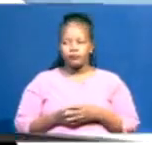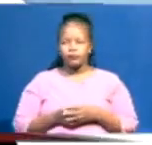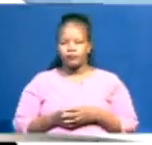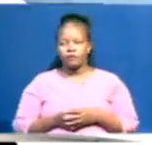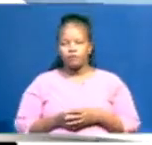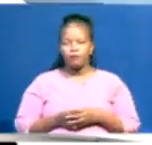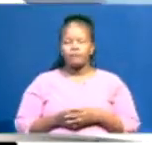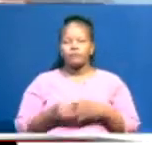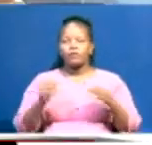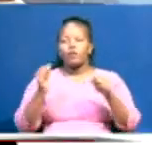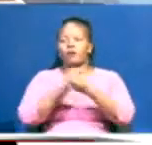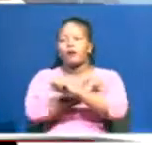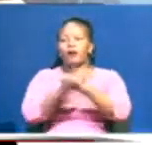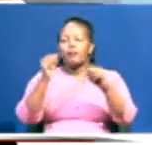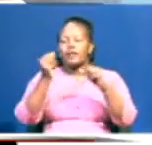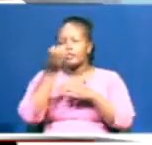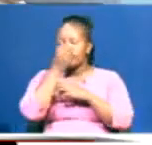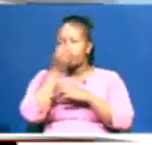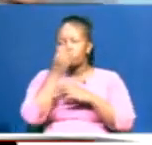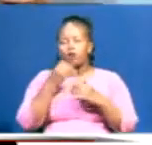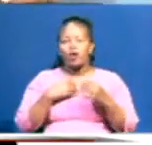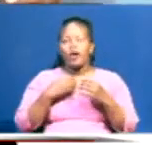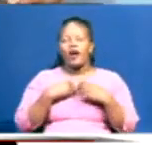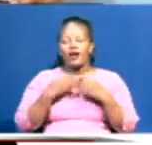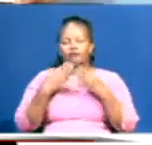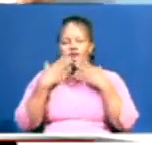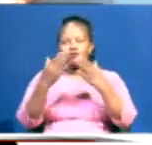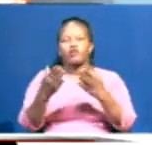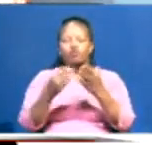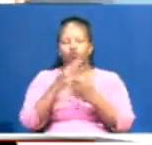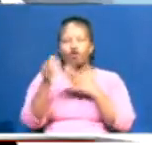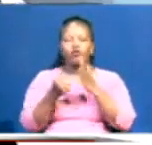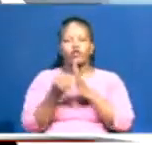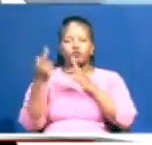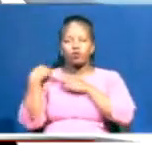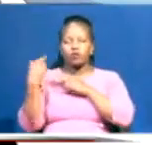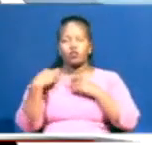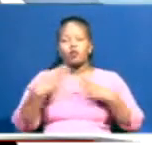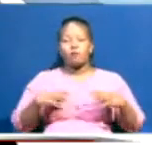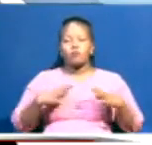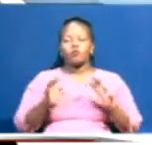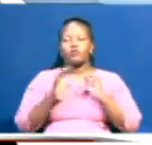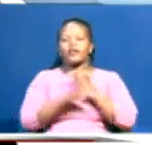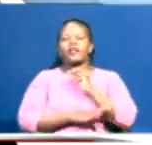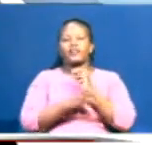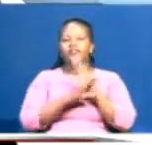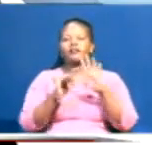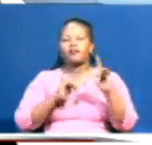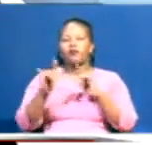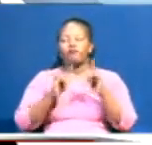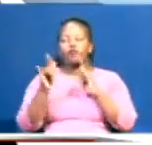Rais William Ruto amepongeza jukumu muhimu linalotekelezwa na Wakenya walio ughaibuni katika ujenzi wa